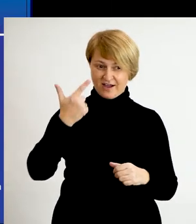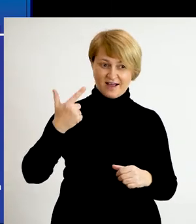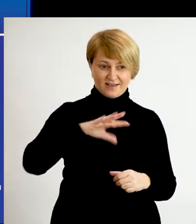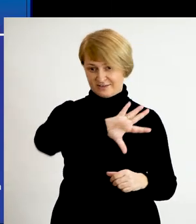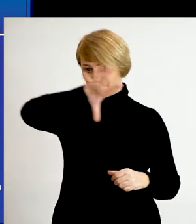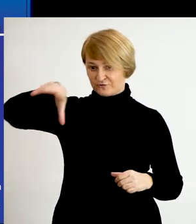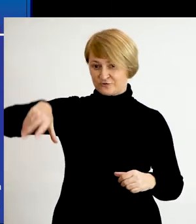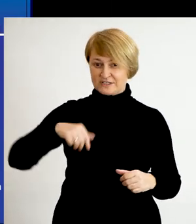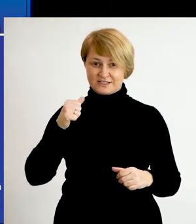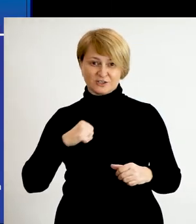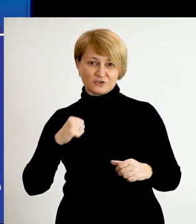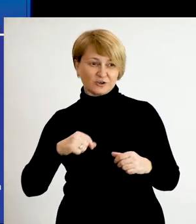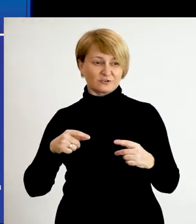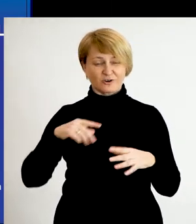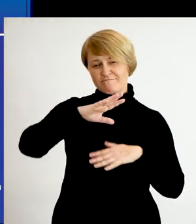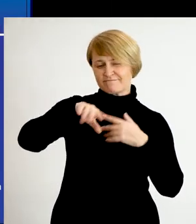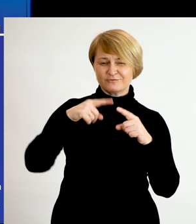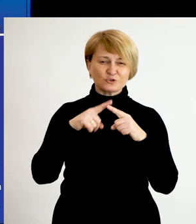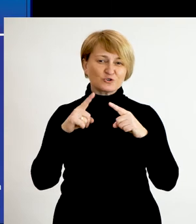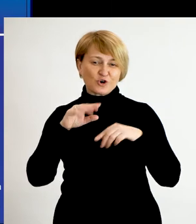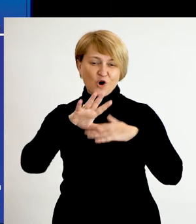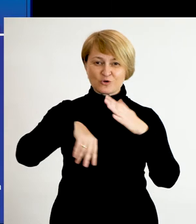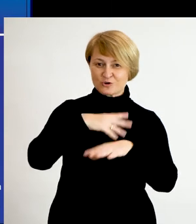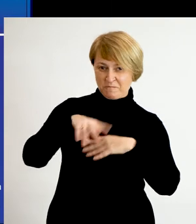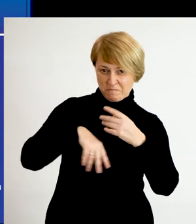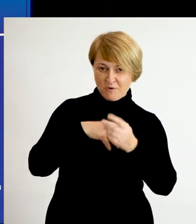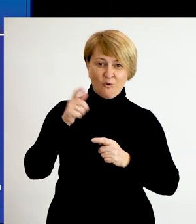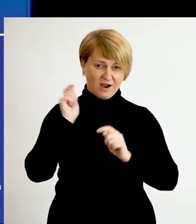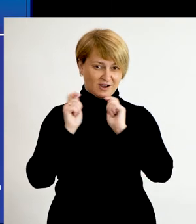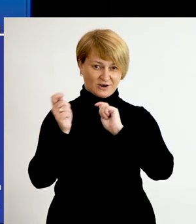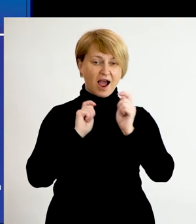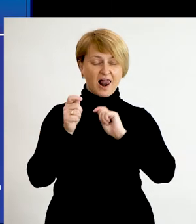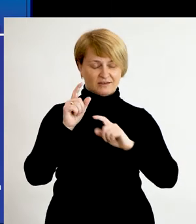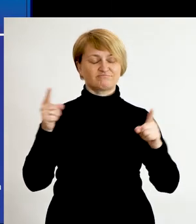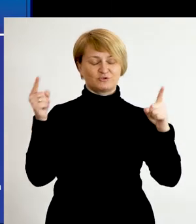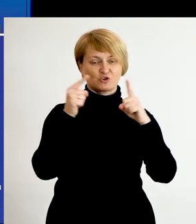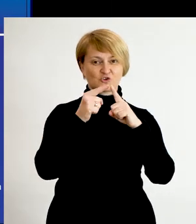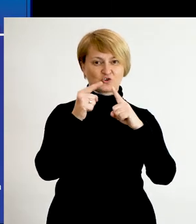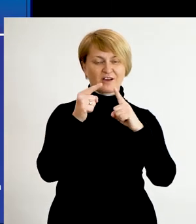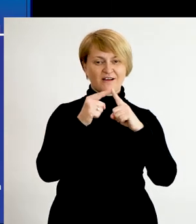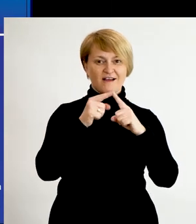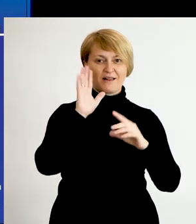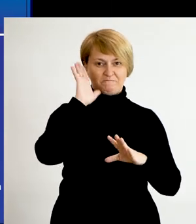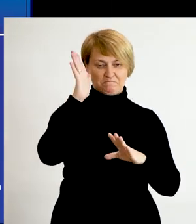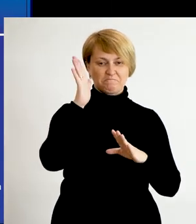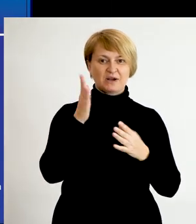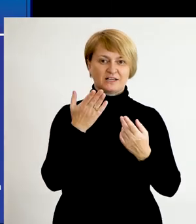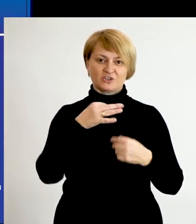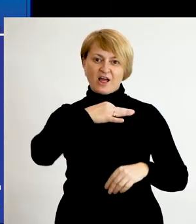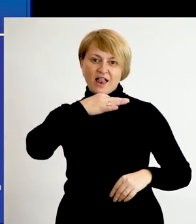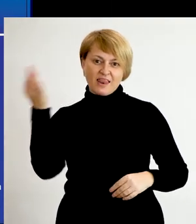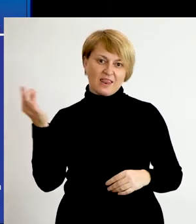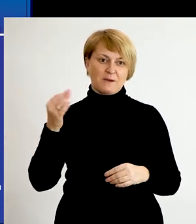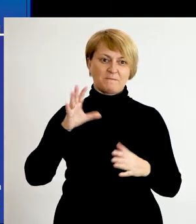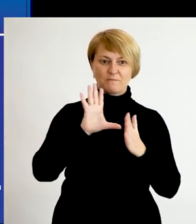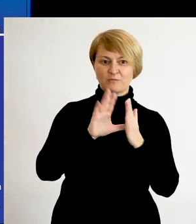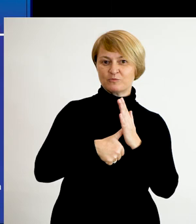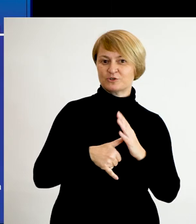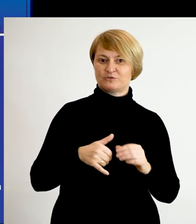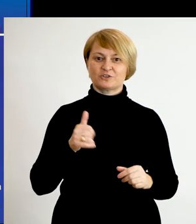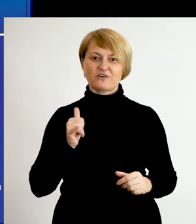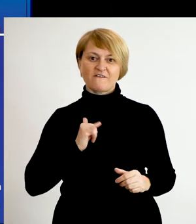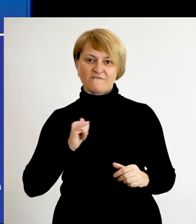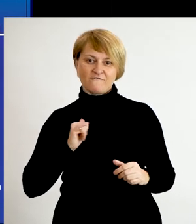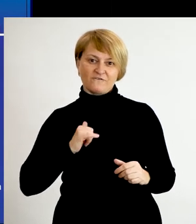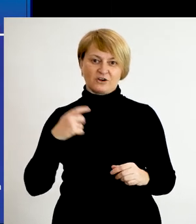taki rozgardia w komunikacyjny, ale docelowo ma być dużo lepiej. Chwilkę się przystosujemy i po mieście się będzie